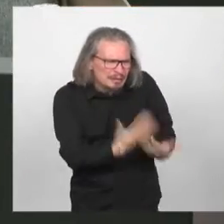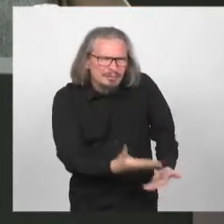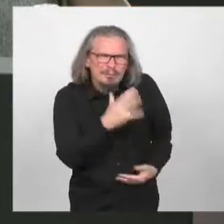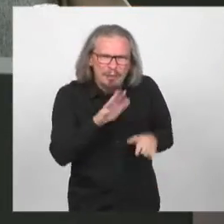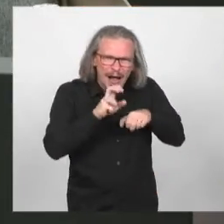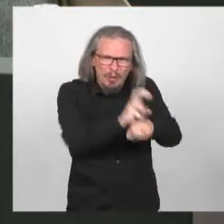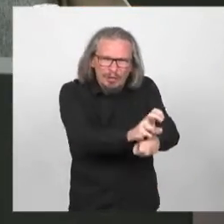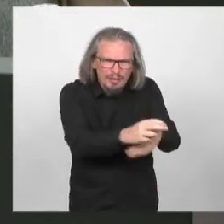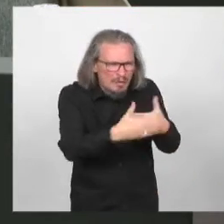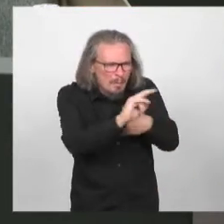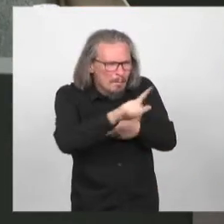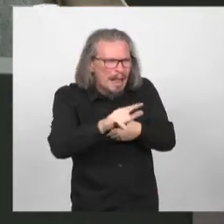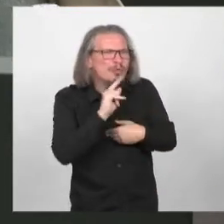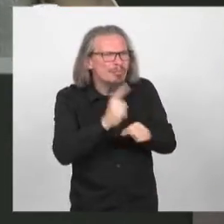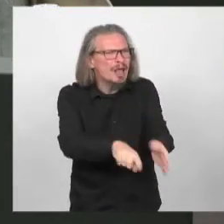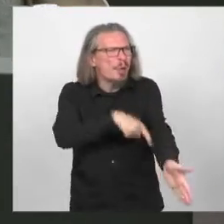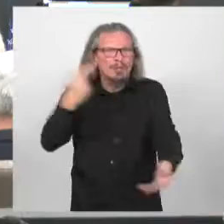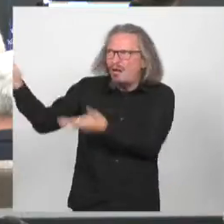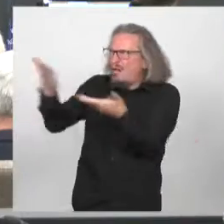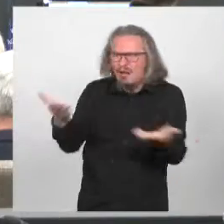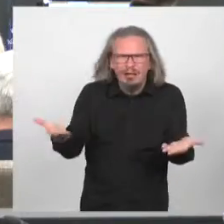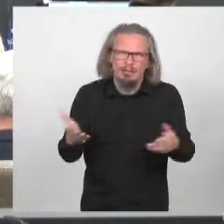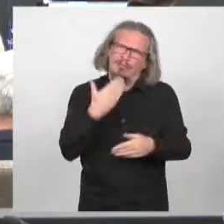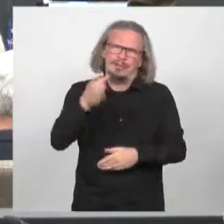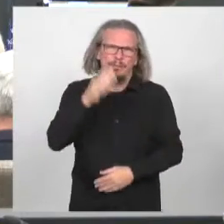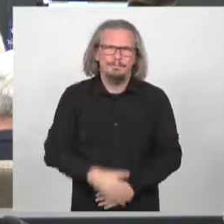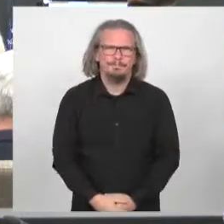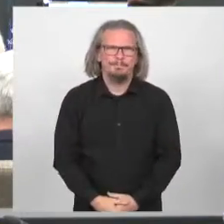qui perdure sur notre métropole depuis trop longtemps. Je vous remercie. Merci.